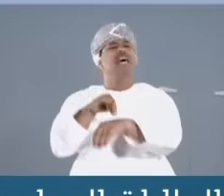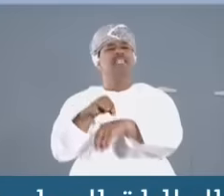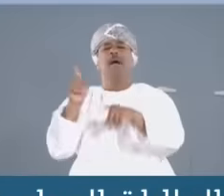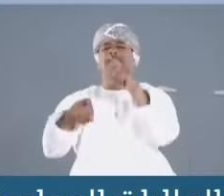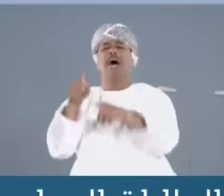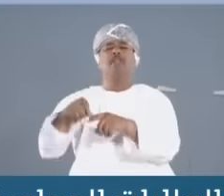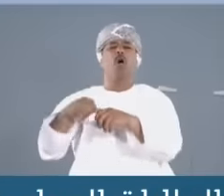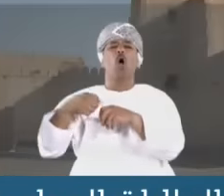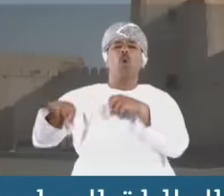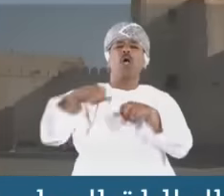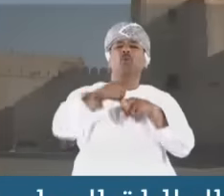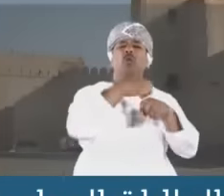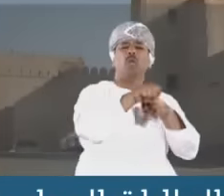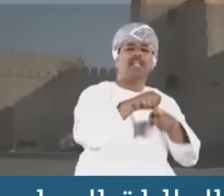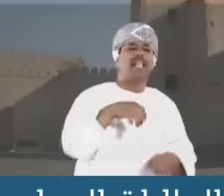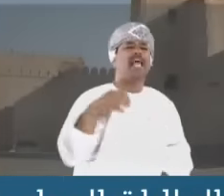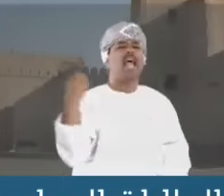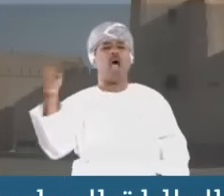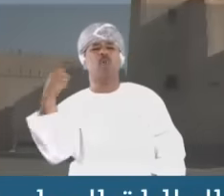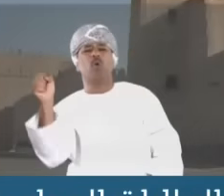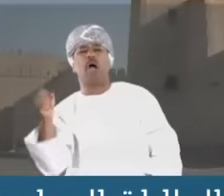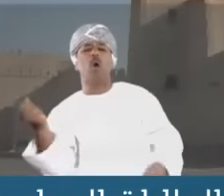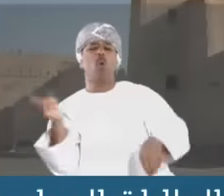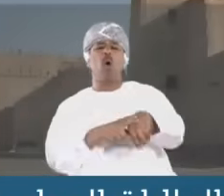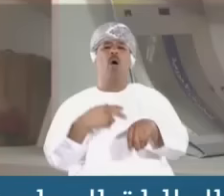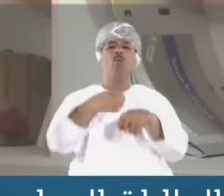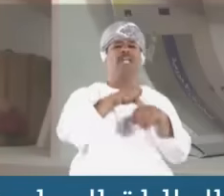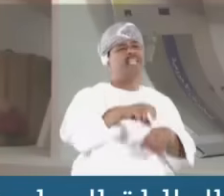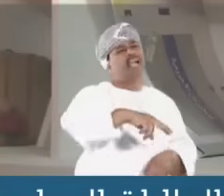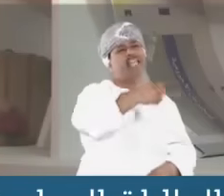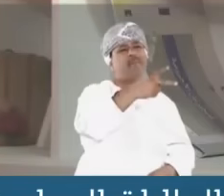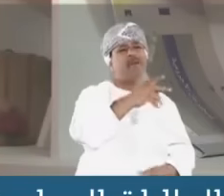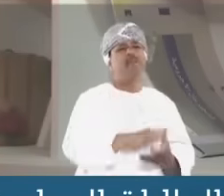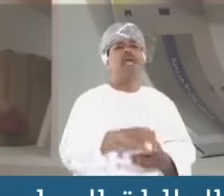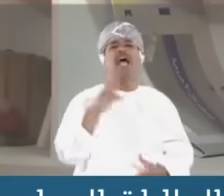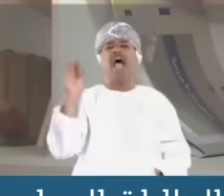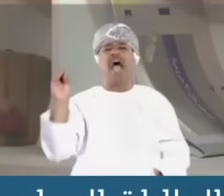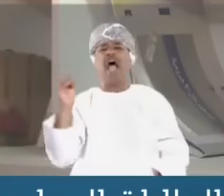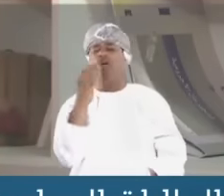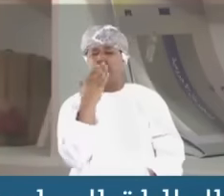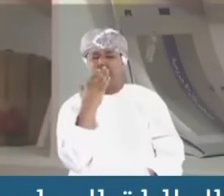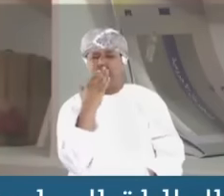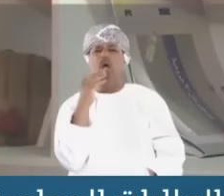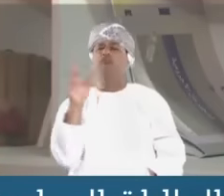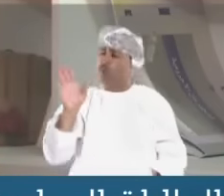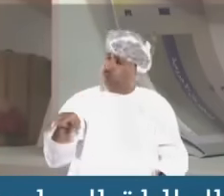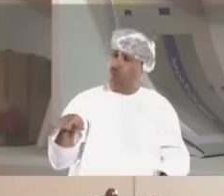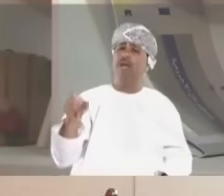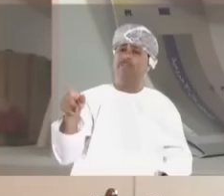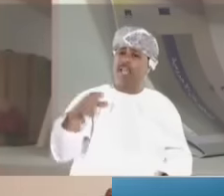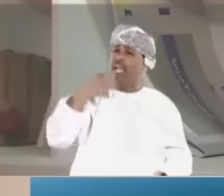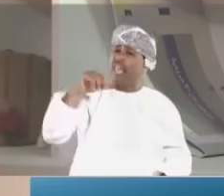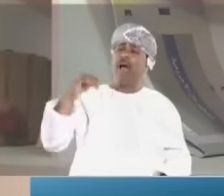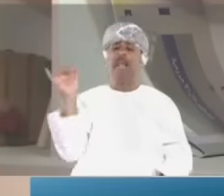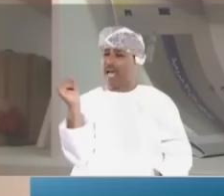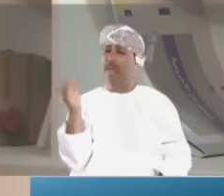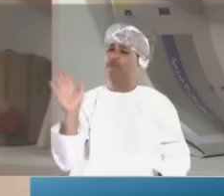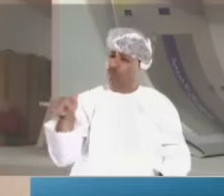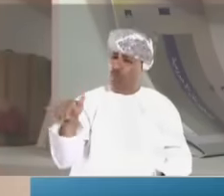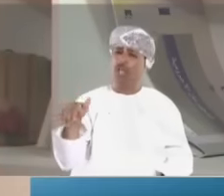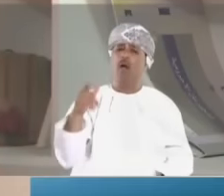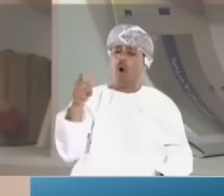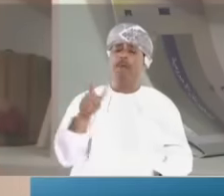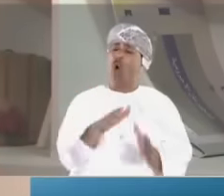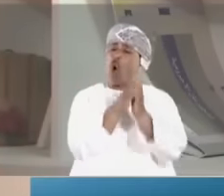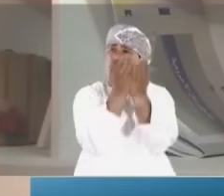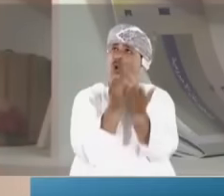قرى ولاية الخابورة والولايات المجاورة. هاء السكت أو هاء الوقف موجودة في كلام العرب، وقد وردت